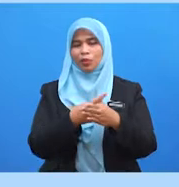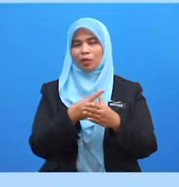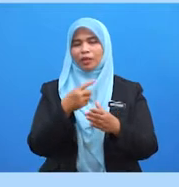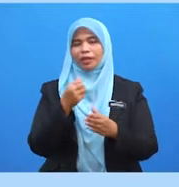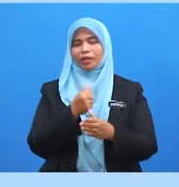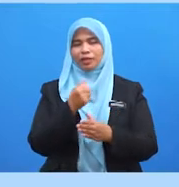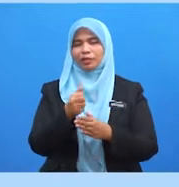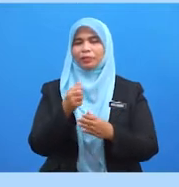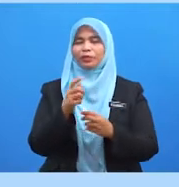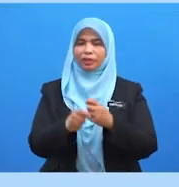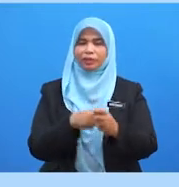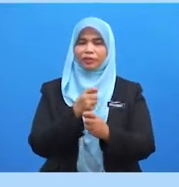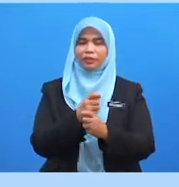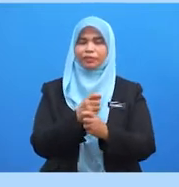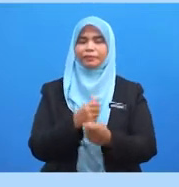atau tahunan.